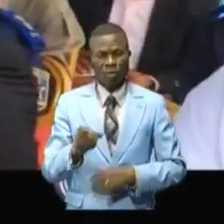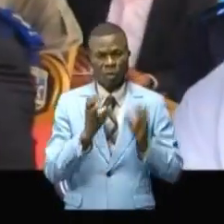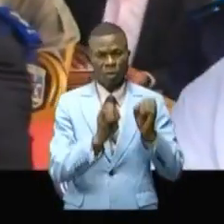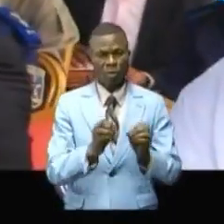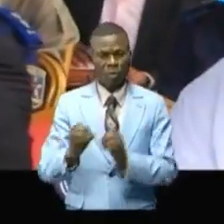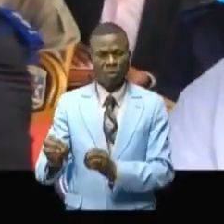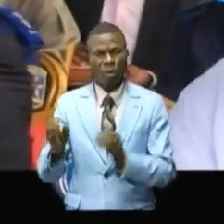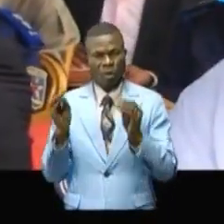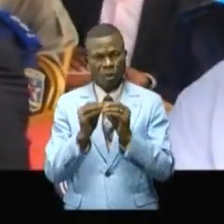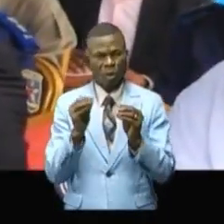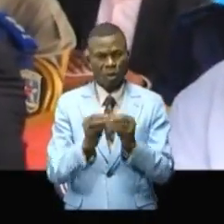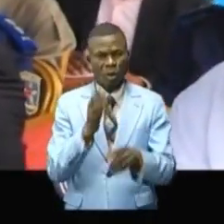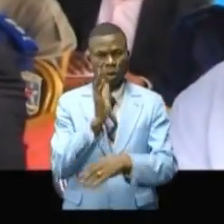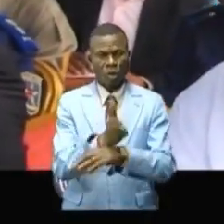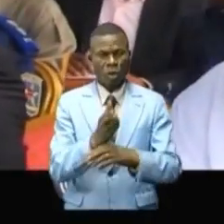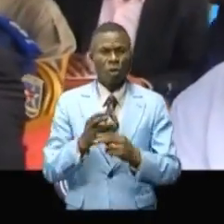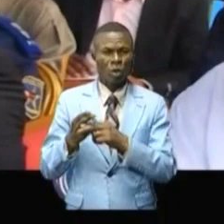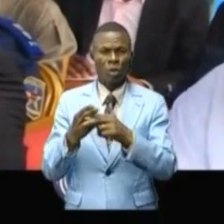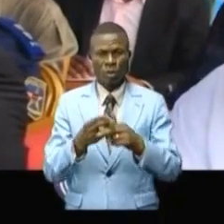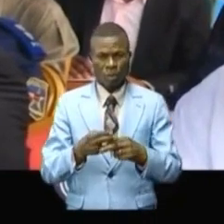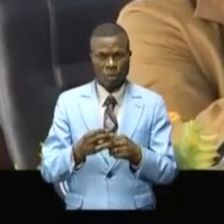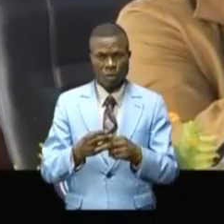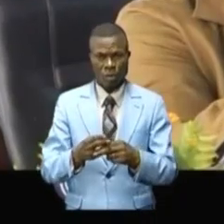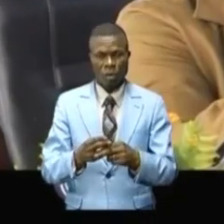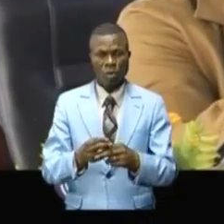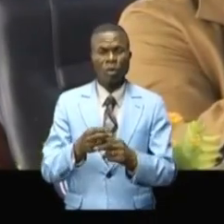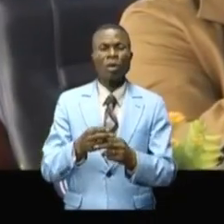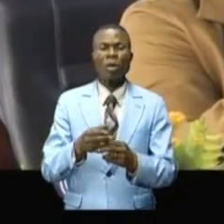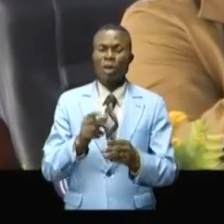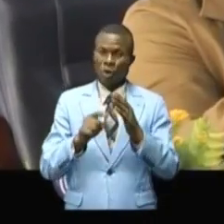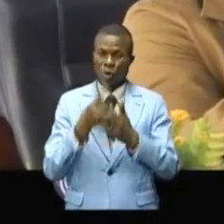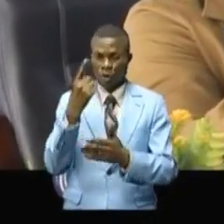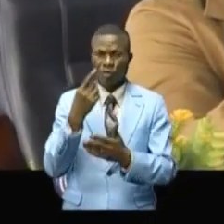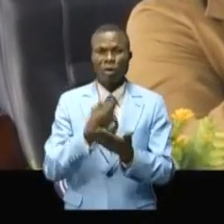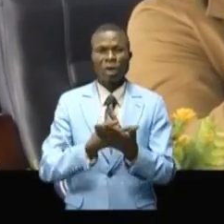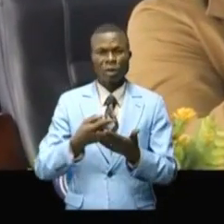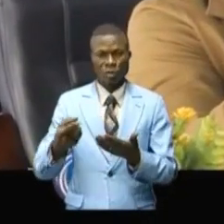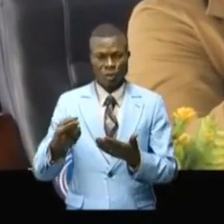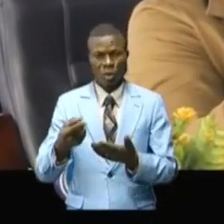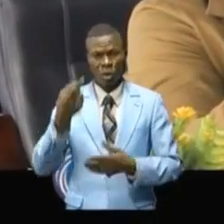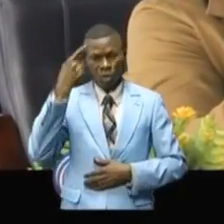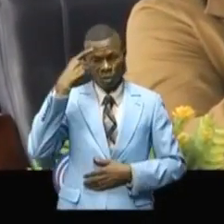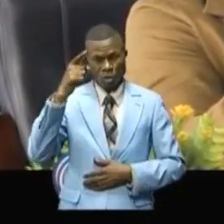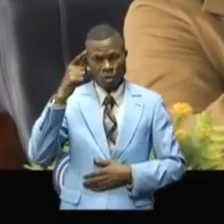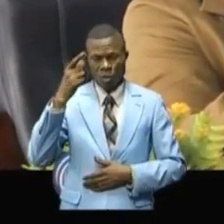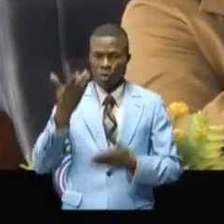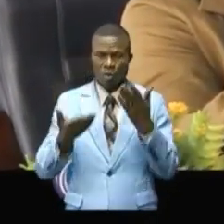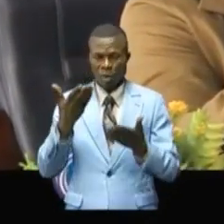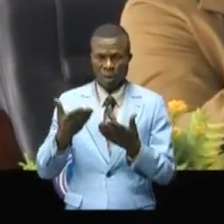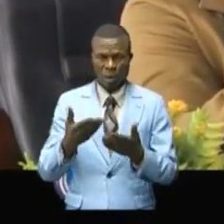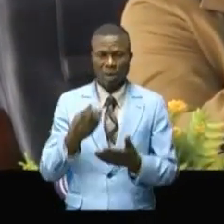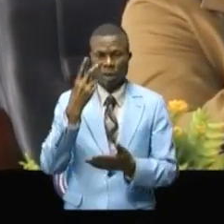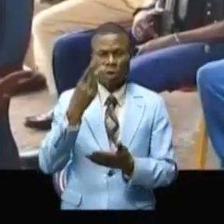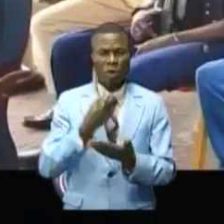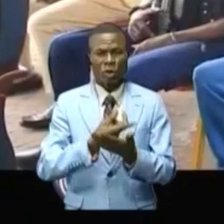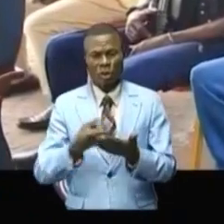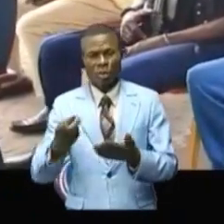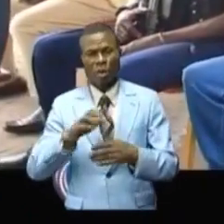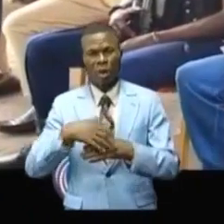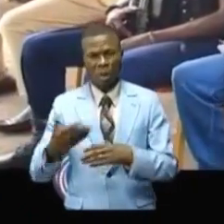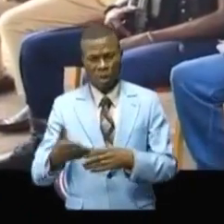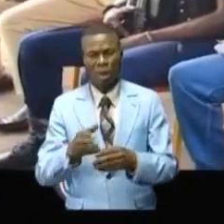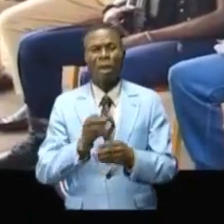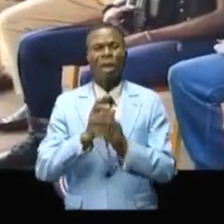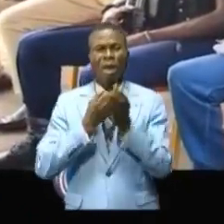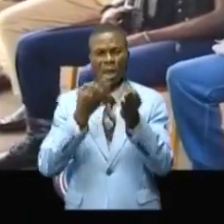organiser les réunions du conseil de sécurité au moins une fois par semaine ou une fois toutes les deux semaines pour faire le point